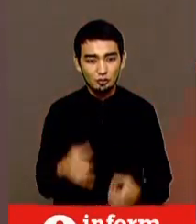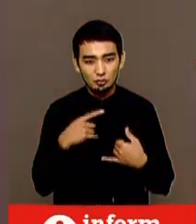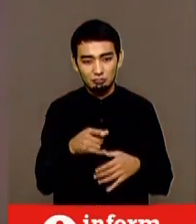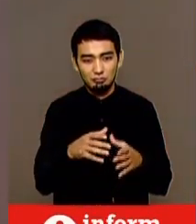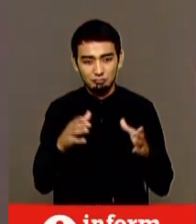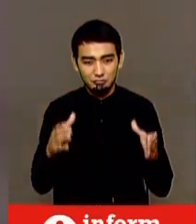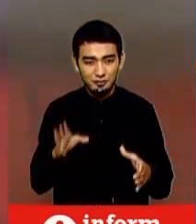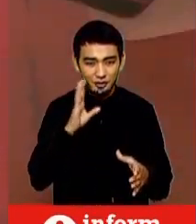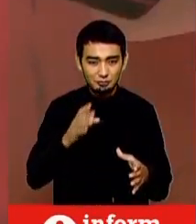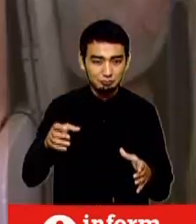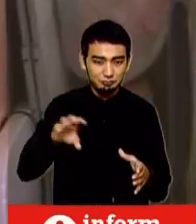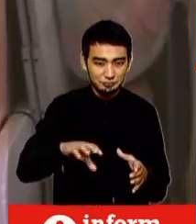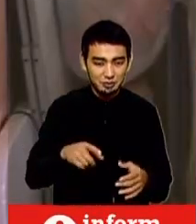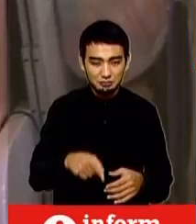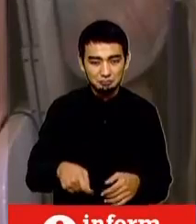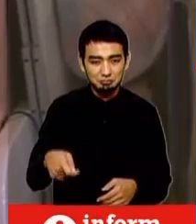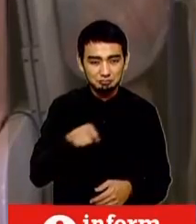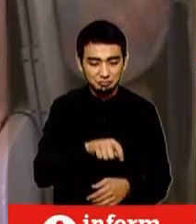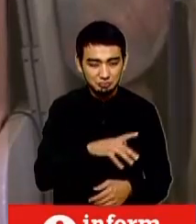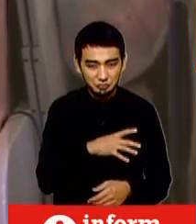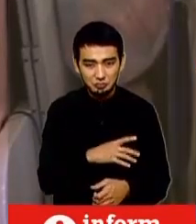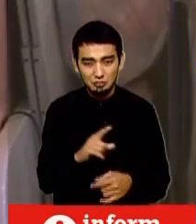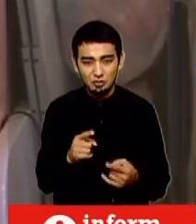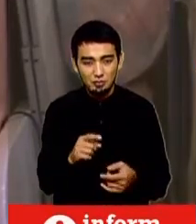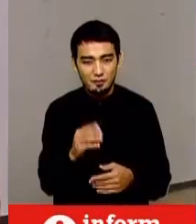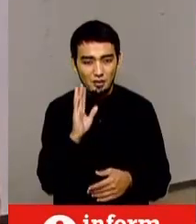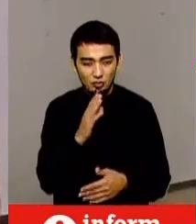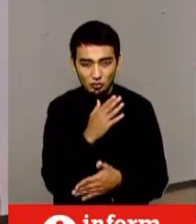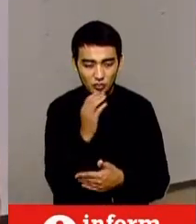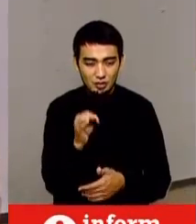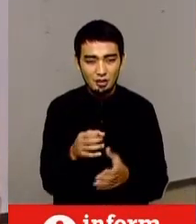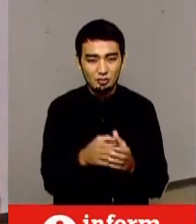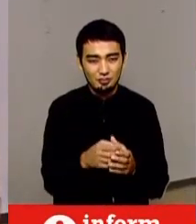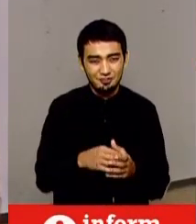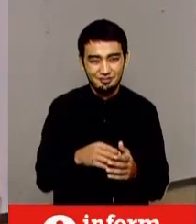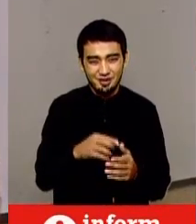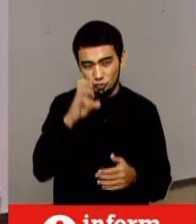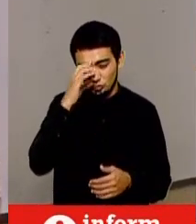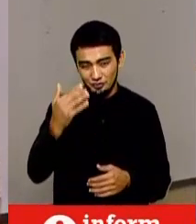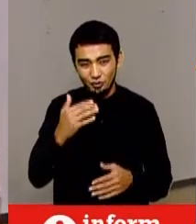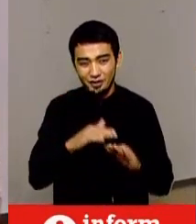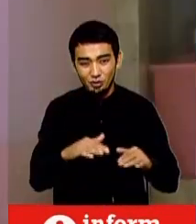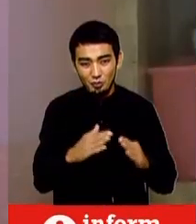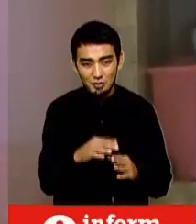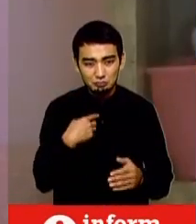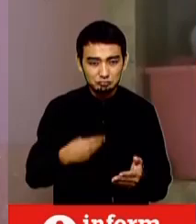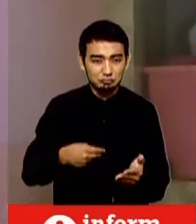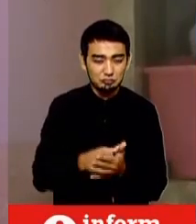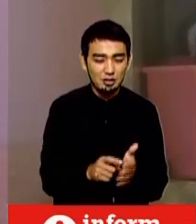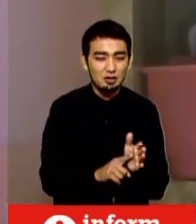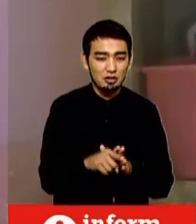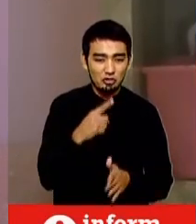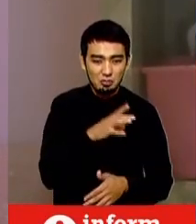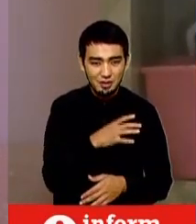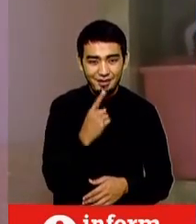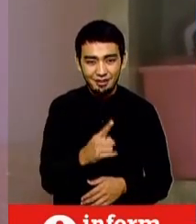алып, осыдан береді. Жағдай жұтаң мемлекеттік балабақша осыған қарамастан төлемақыны көтеруге кірісті дейді жұрт. Қазір